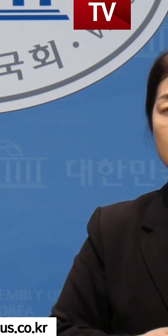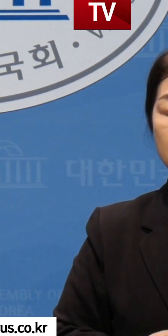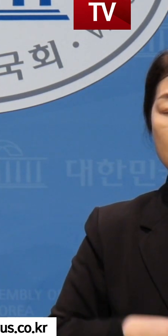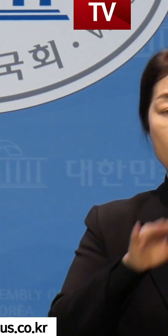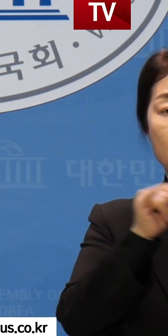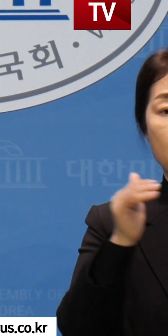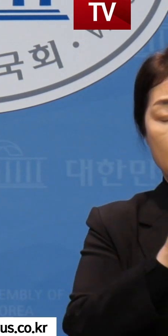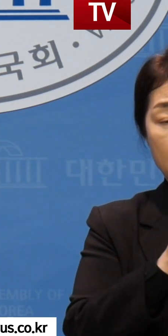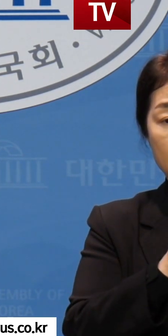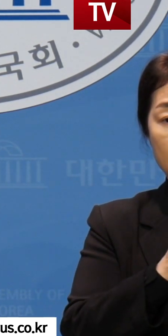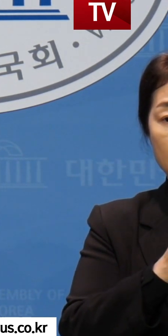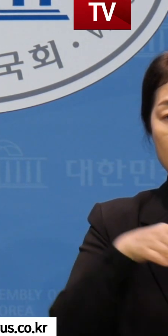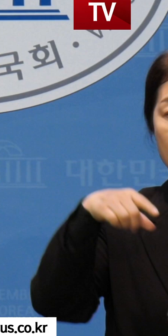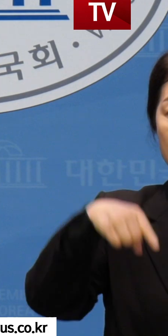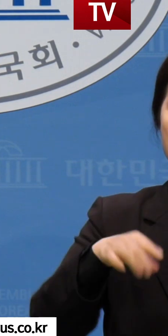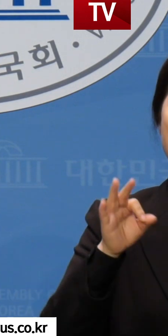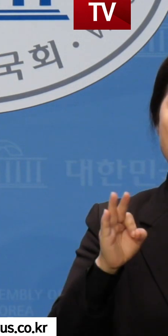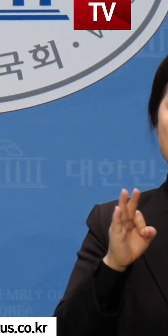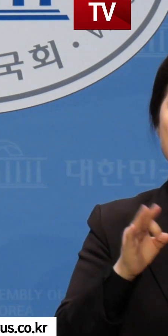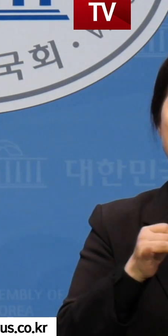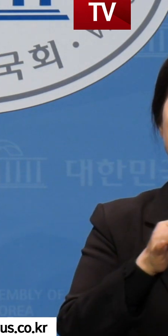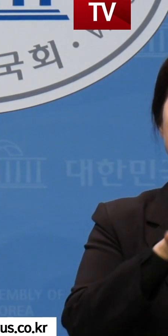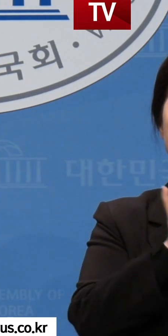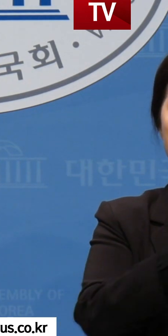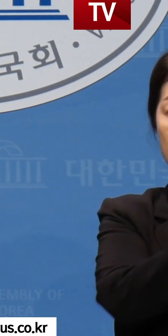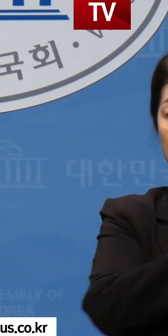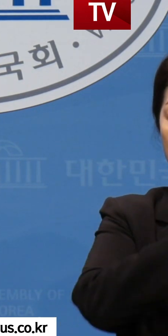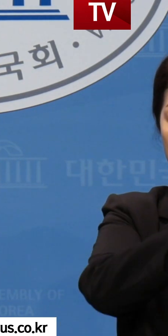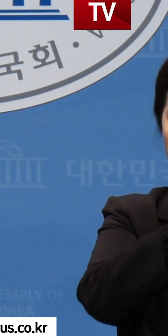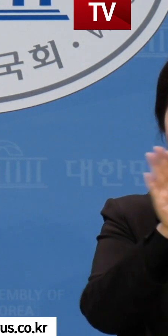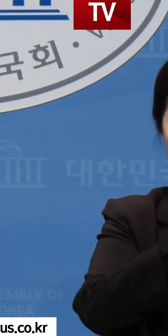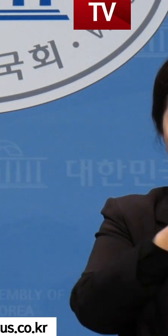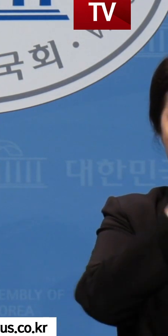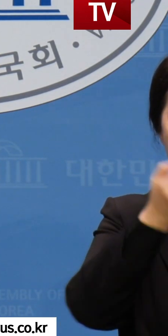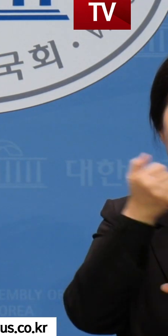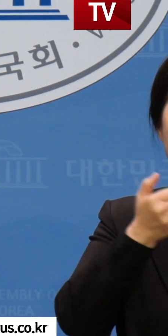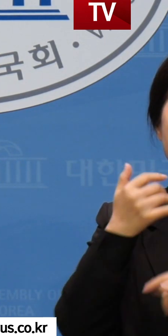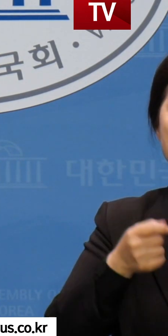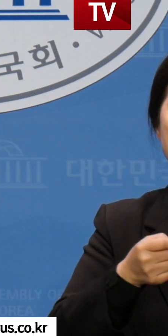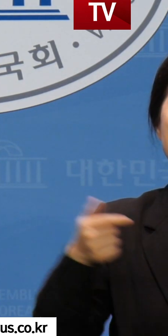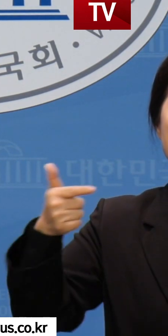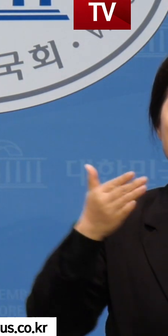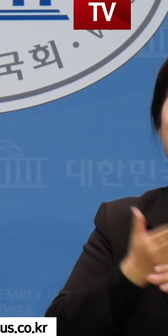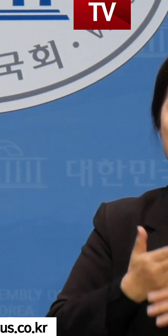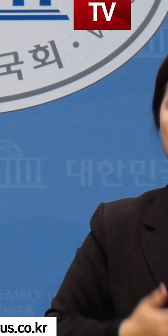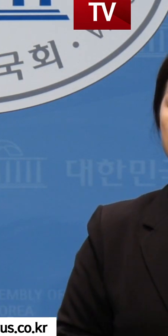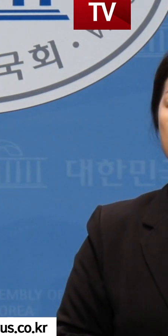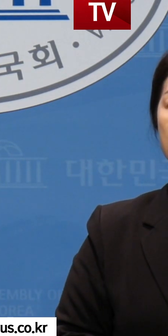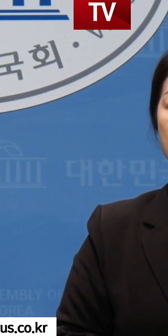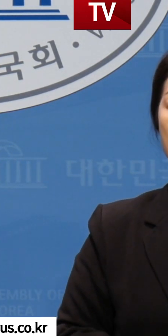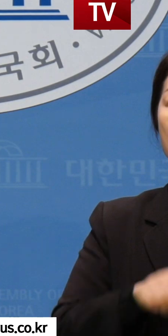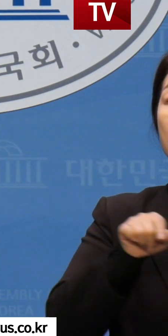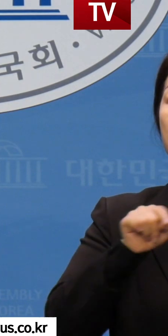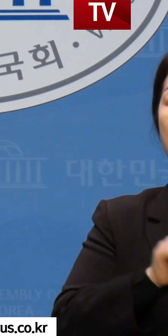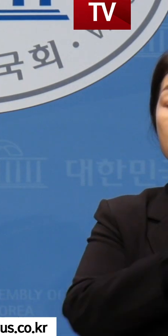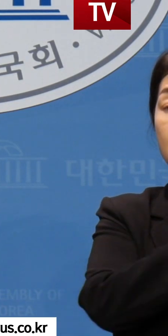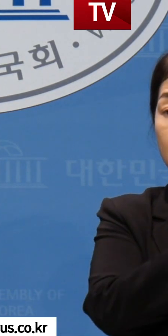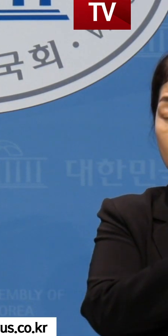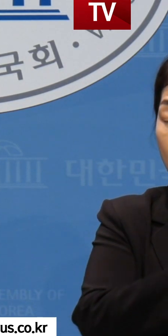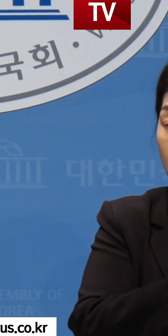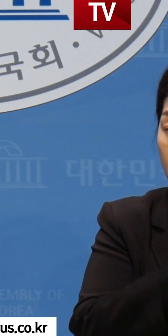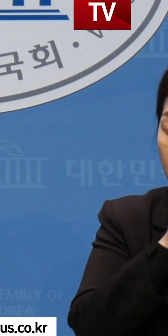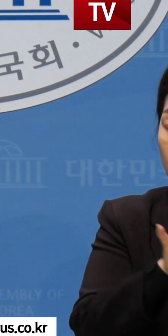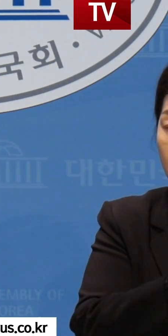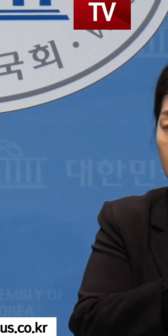부동산 PF 연체율이 지속적으로 상승하고 있습니다. 이 중에서 증권의 경우에는 연체율이 6월